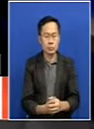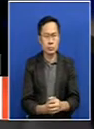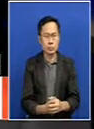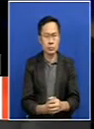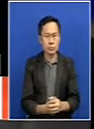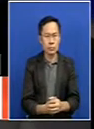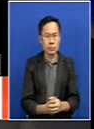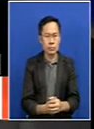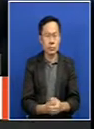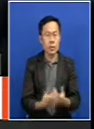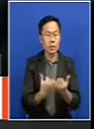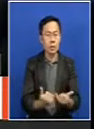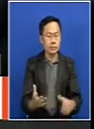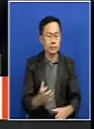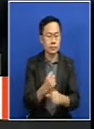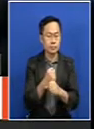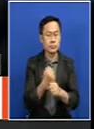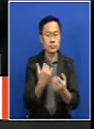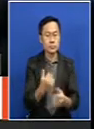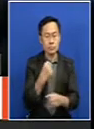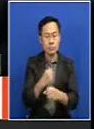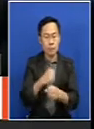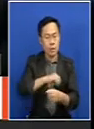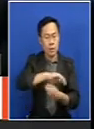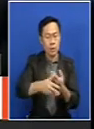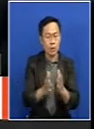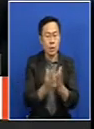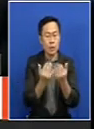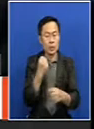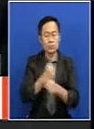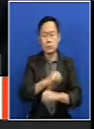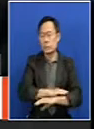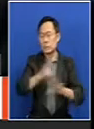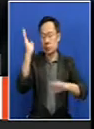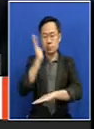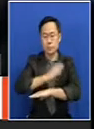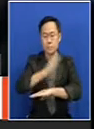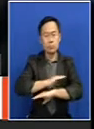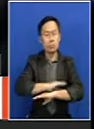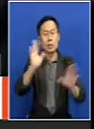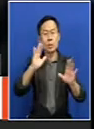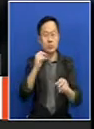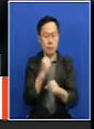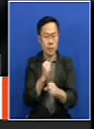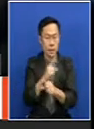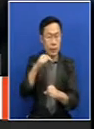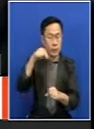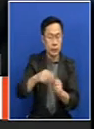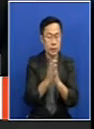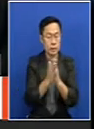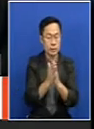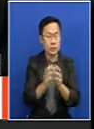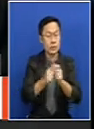านั้นการตัดสินใจยุติสื่อสิ่งพิมพ์ของหนังสือพิมพ์ The Independent นะคะก็ทำให้หนังสือพิมพ์ฉบับ